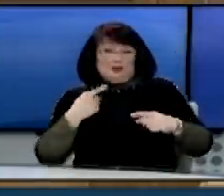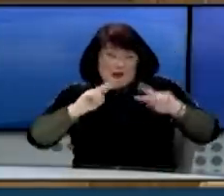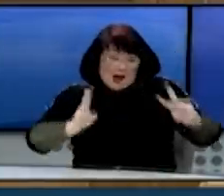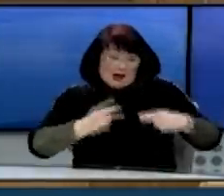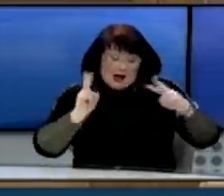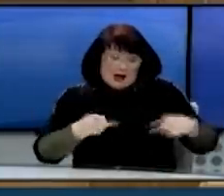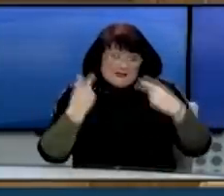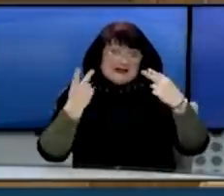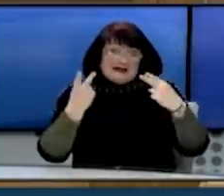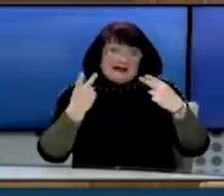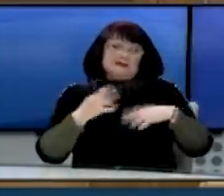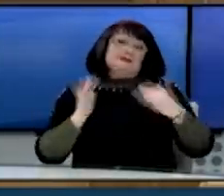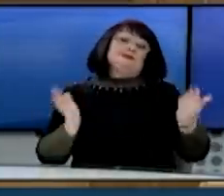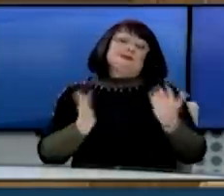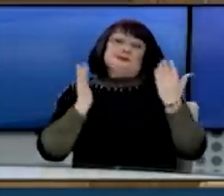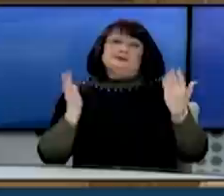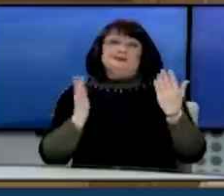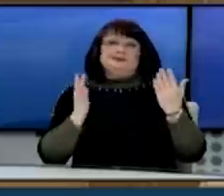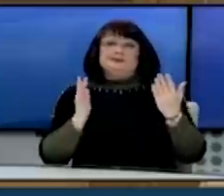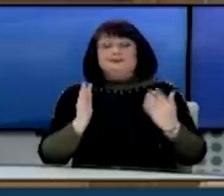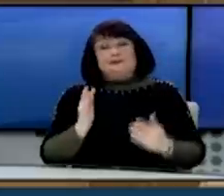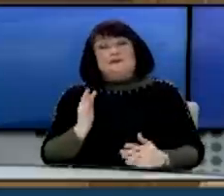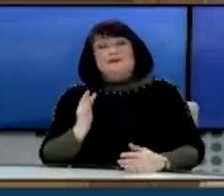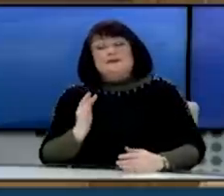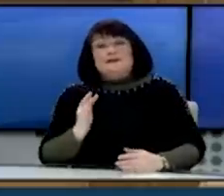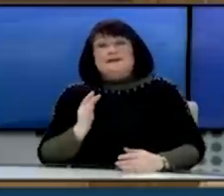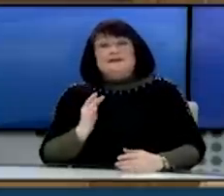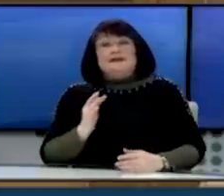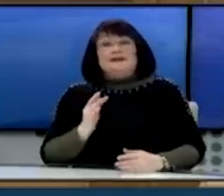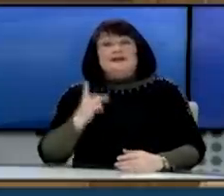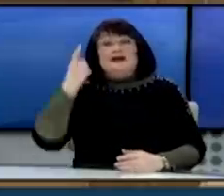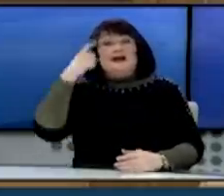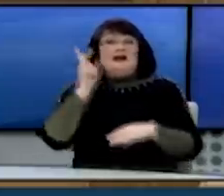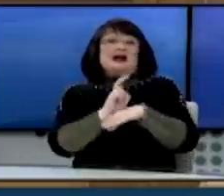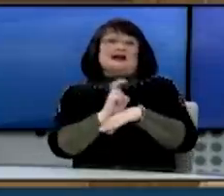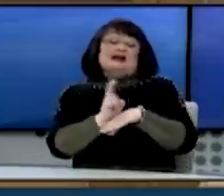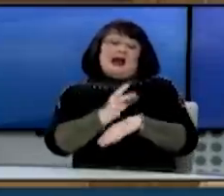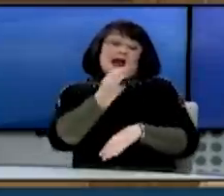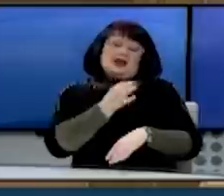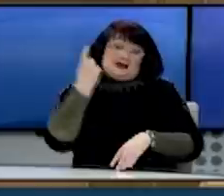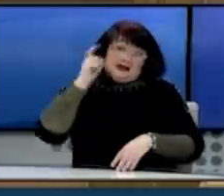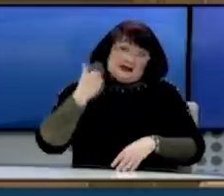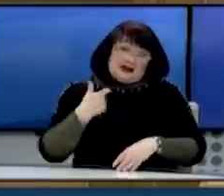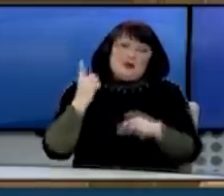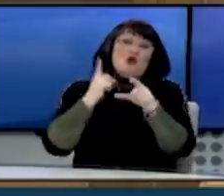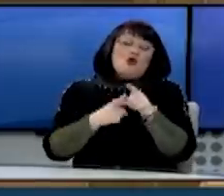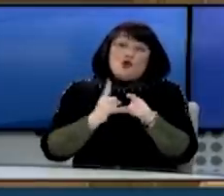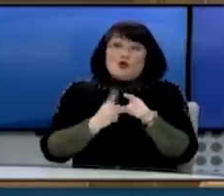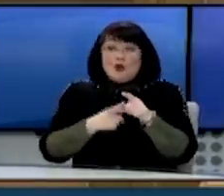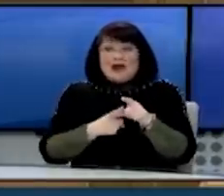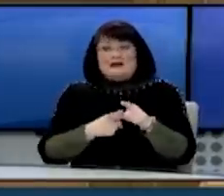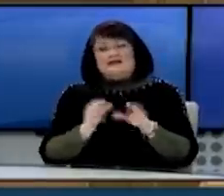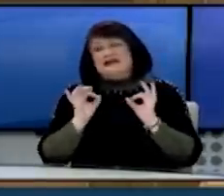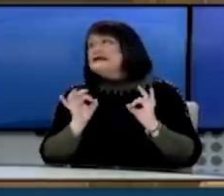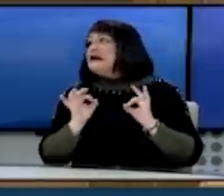ανακαλύψατε δήθεν αποκαλυπτικά τάχα άγνωστα έγγραφα, λέτε, που το ΚΚΕ